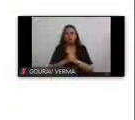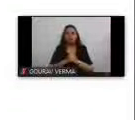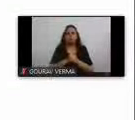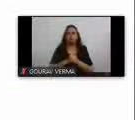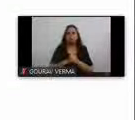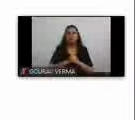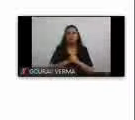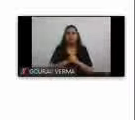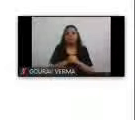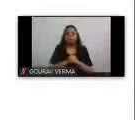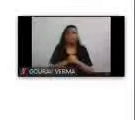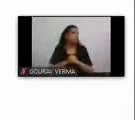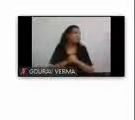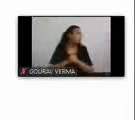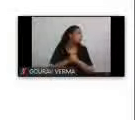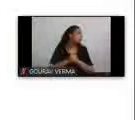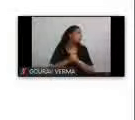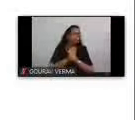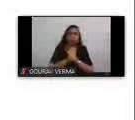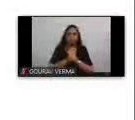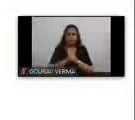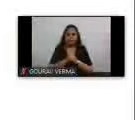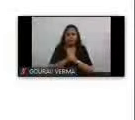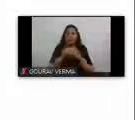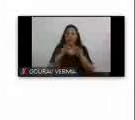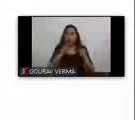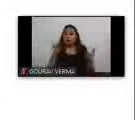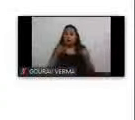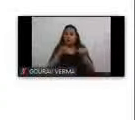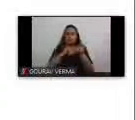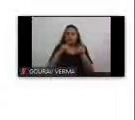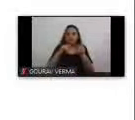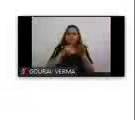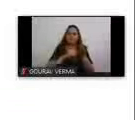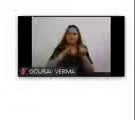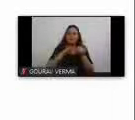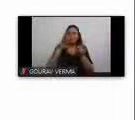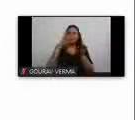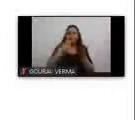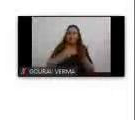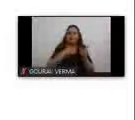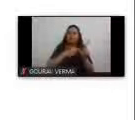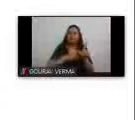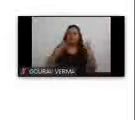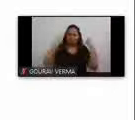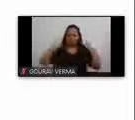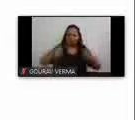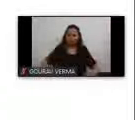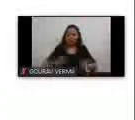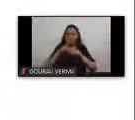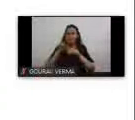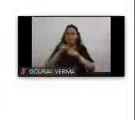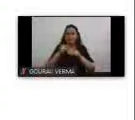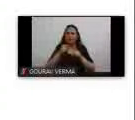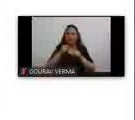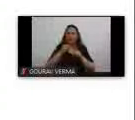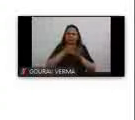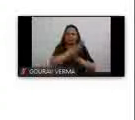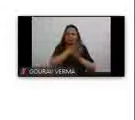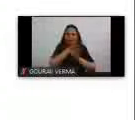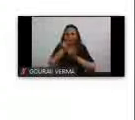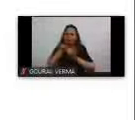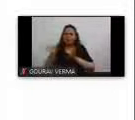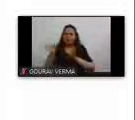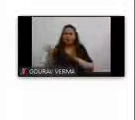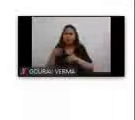complex sensory system है. बाकी सब sensory system से vision is the most complex sensory system and it is the least mature system at